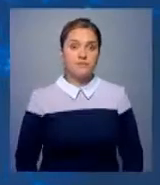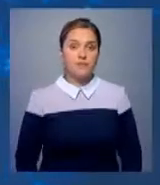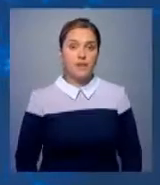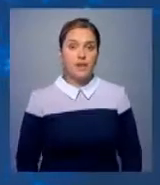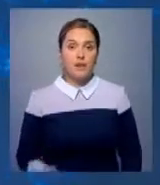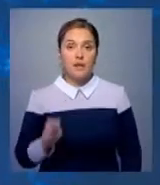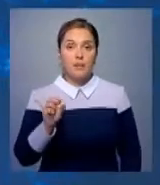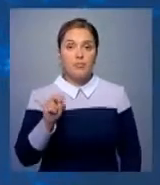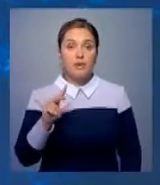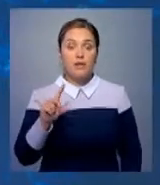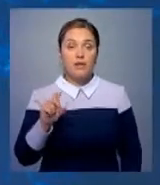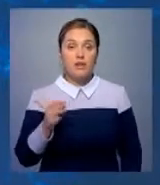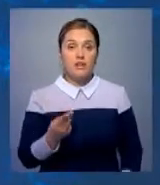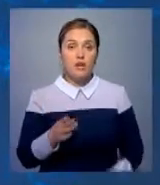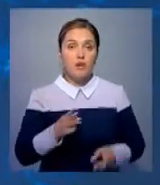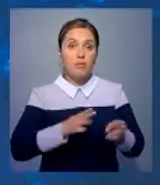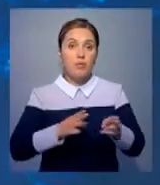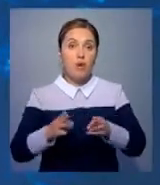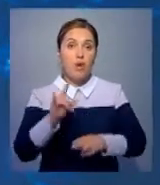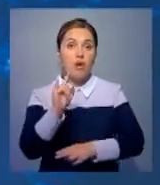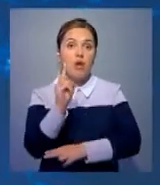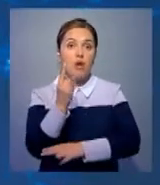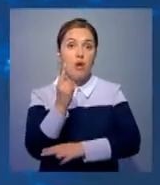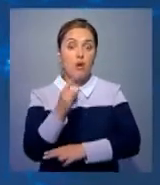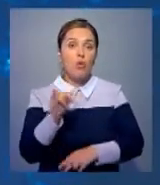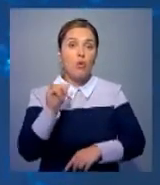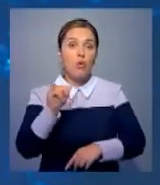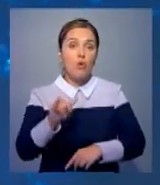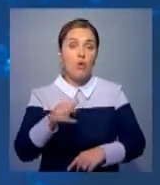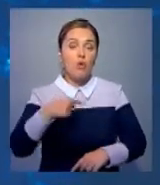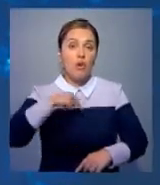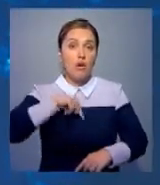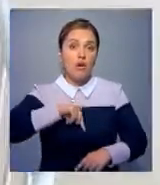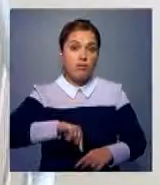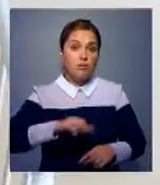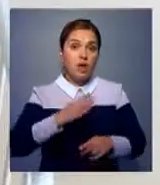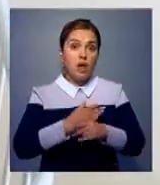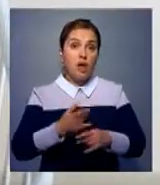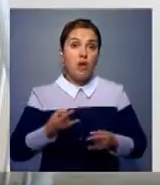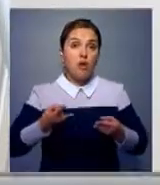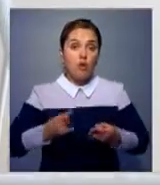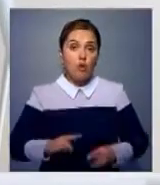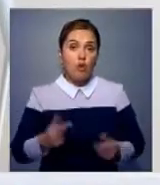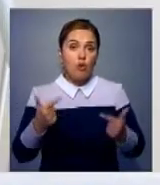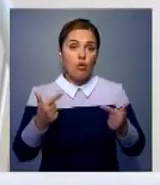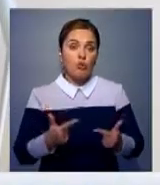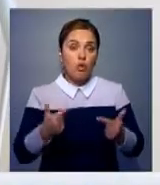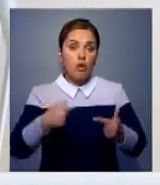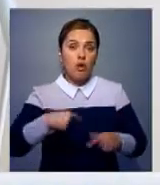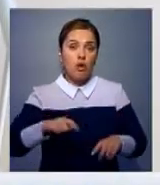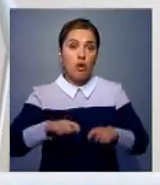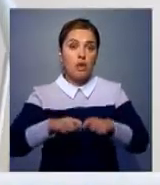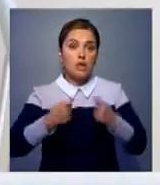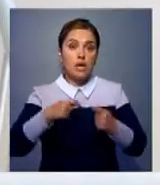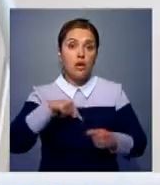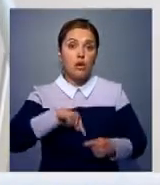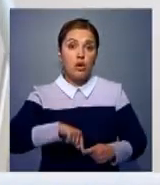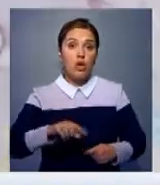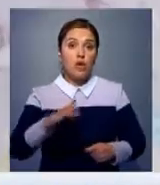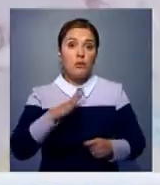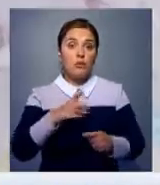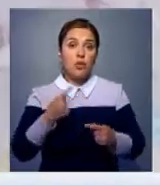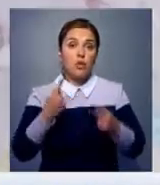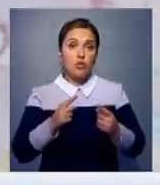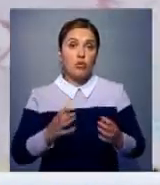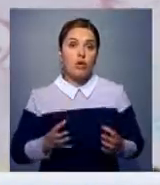У Балхаша прооперировали младенца с зеркальными органами. Девочка появилась на свет с врожденной патологией. Все внутренние органы у Тамирис